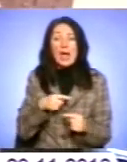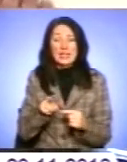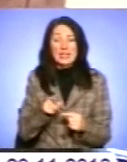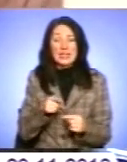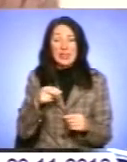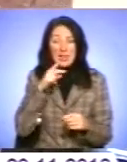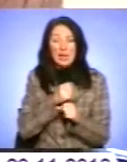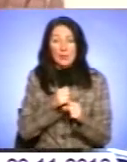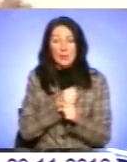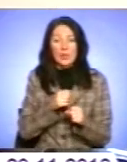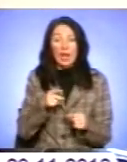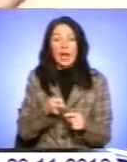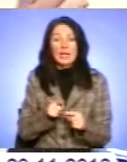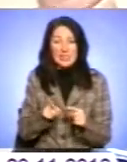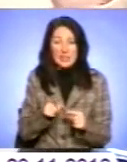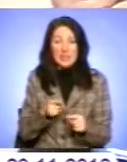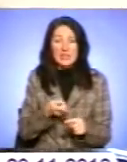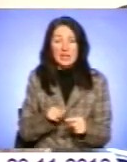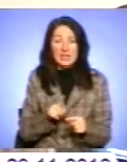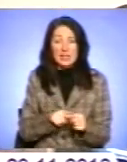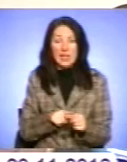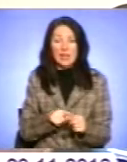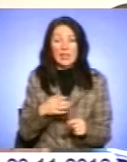Що входить в цей склад різниці? Це наші